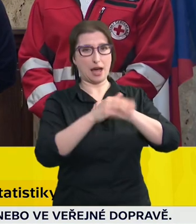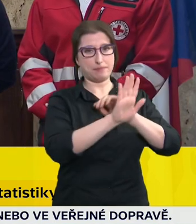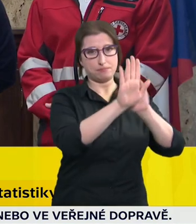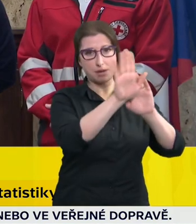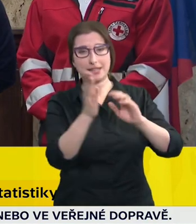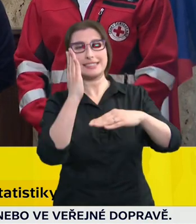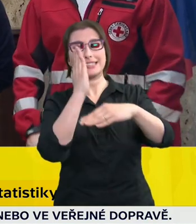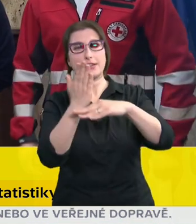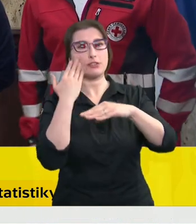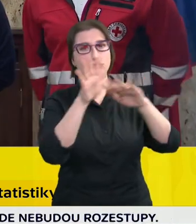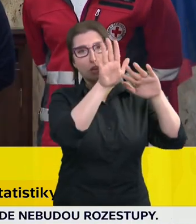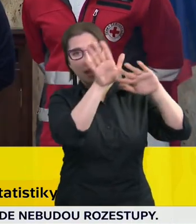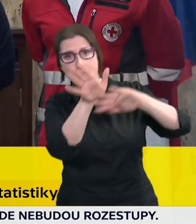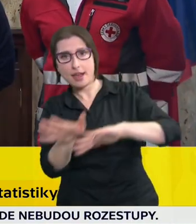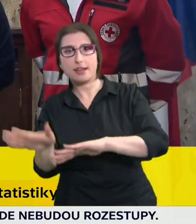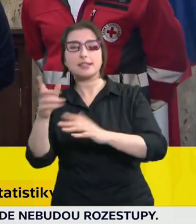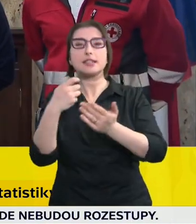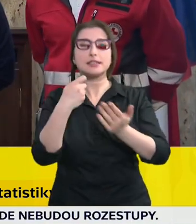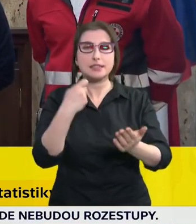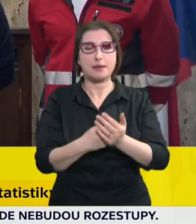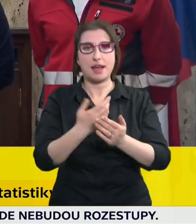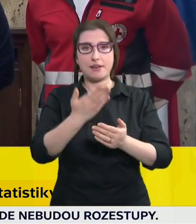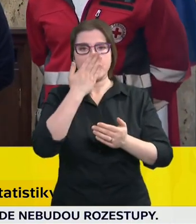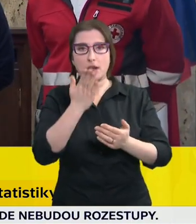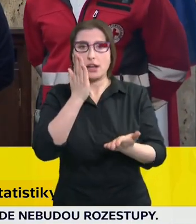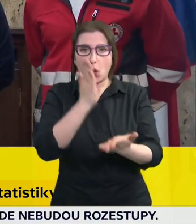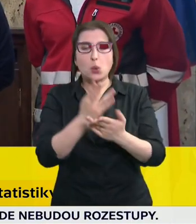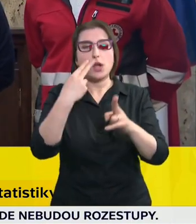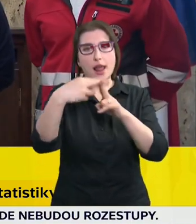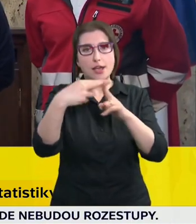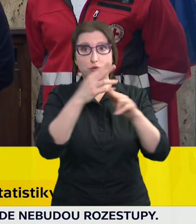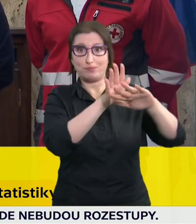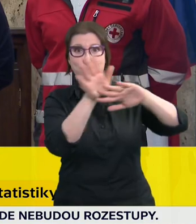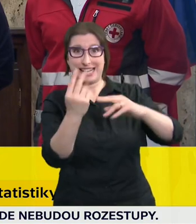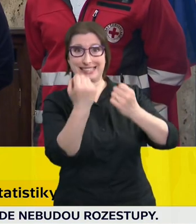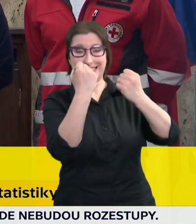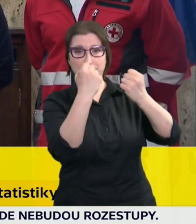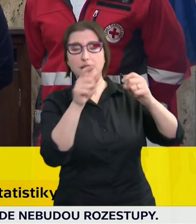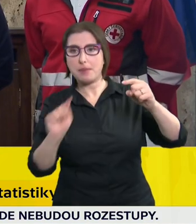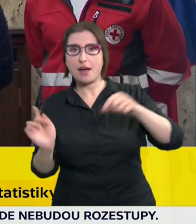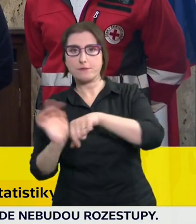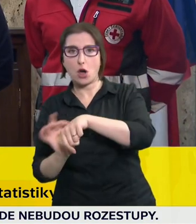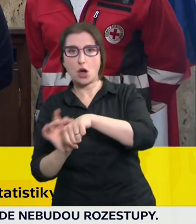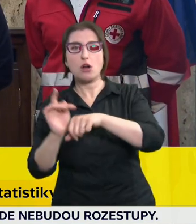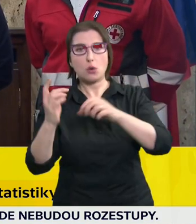tak tím vlastně máme jakousi šanci sdílet tu péči mezi regiony a ten funkční národní